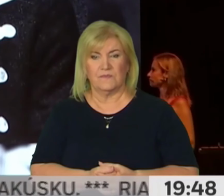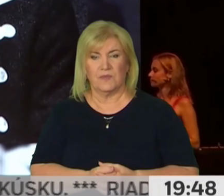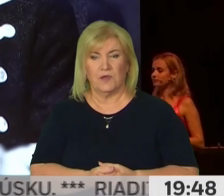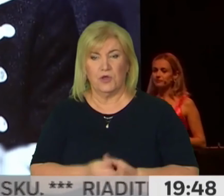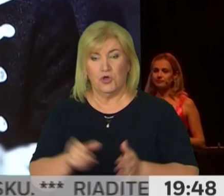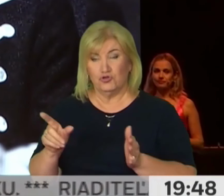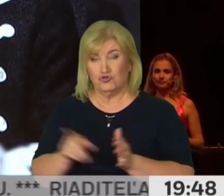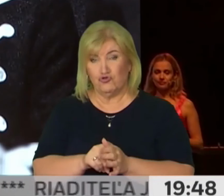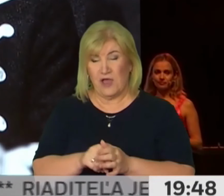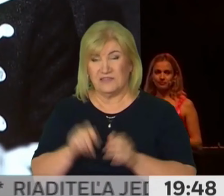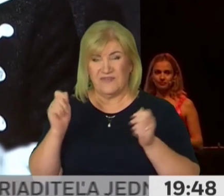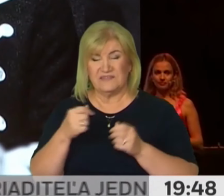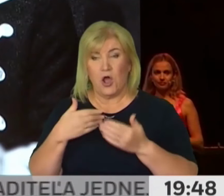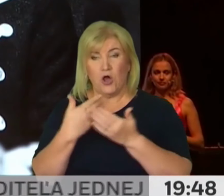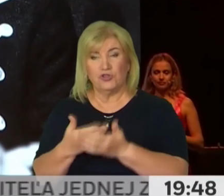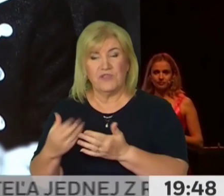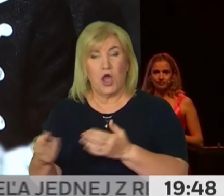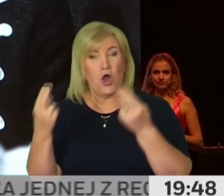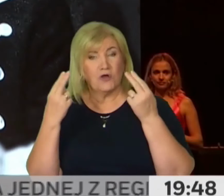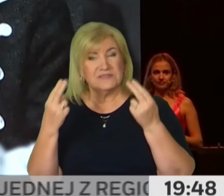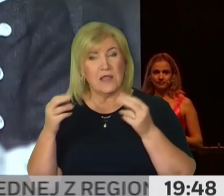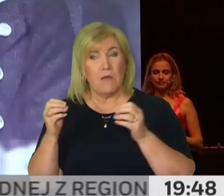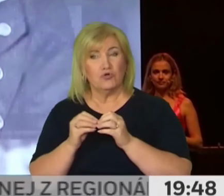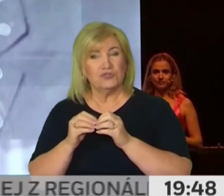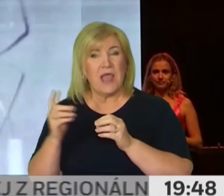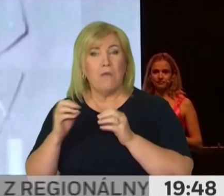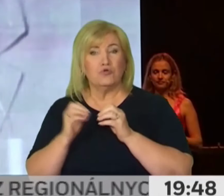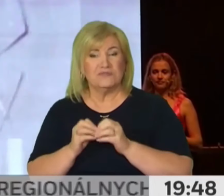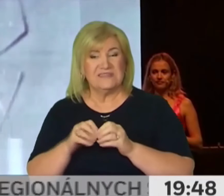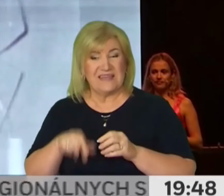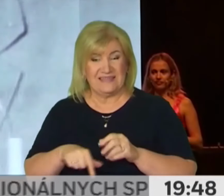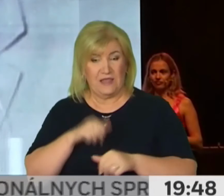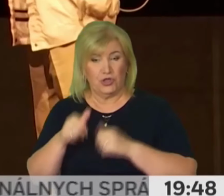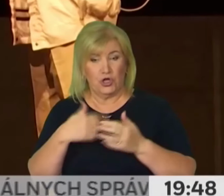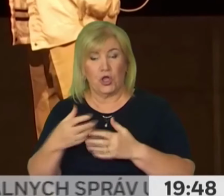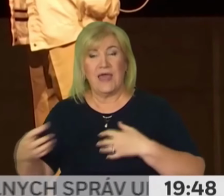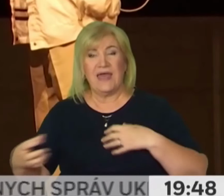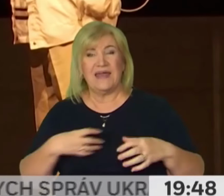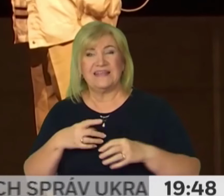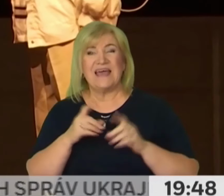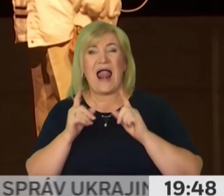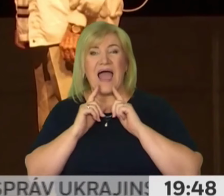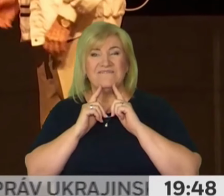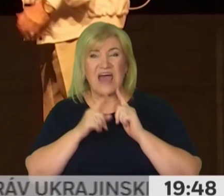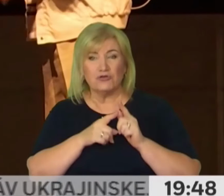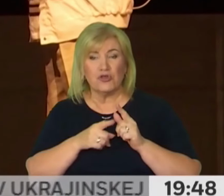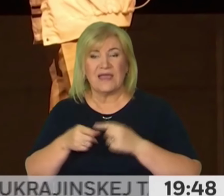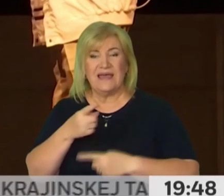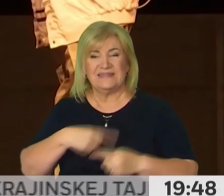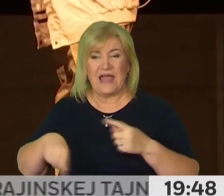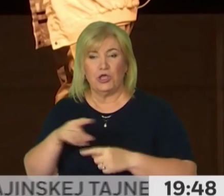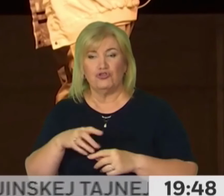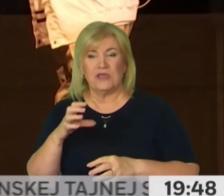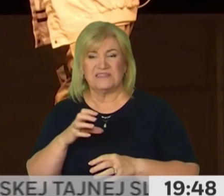Súčasťou festivalu je aj odovzdávanie ocenení. Brusniansku brusnicu si tento rok odniesli herec Oldo Hlaváček a tanečník Ladislav